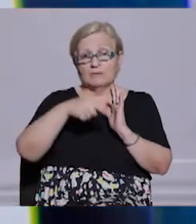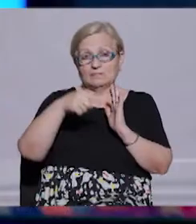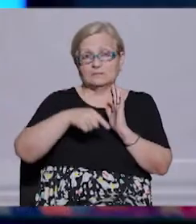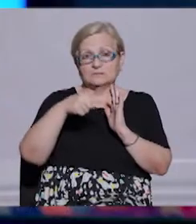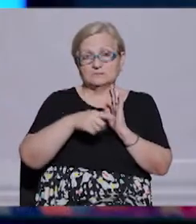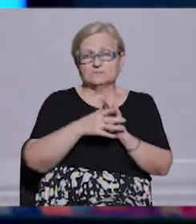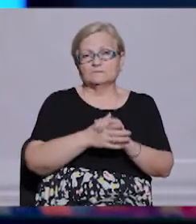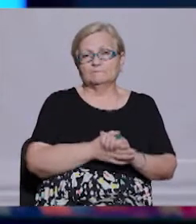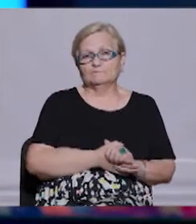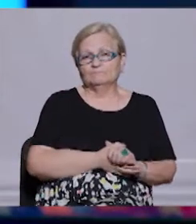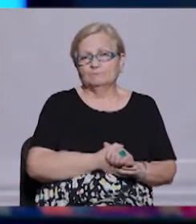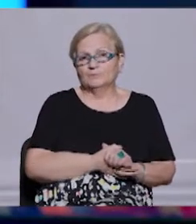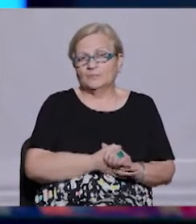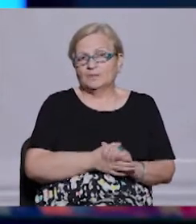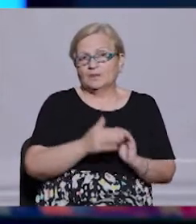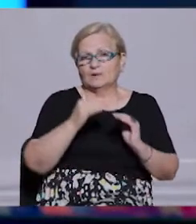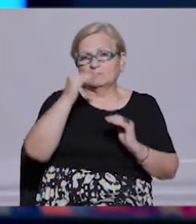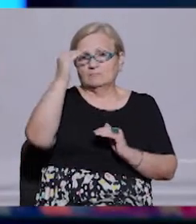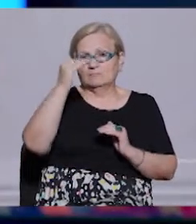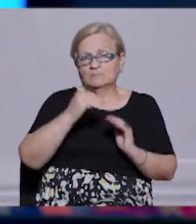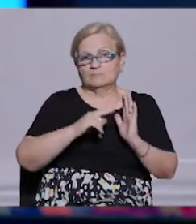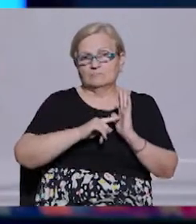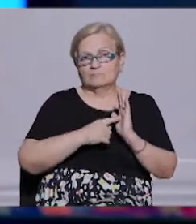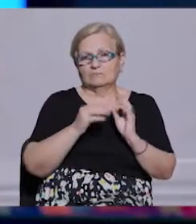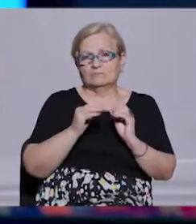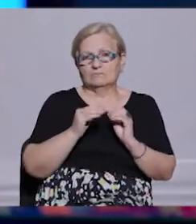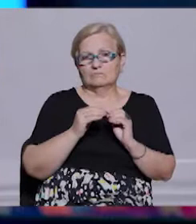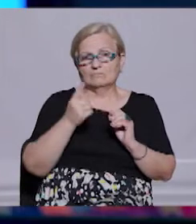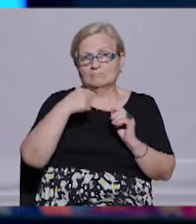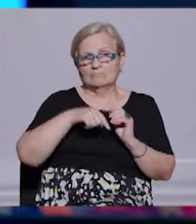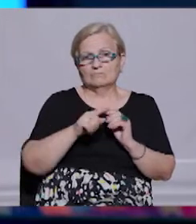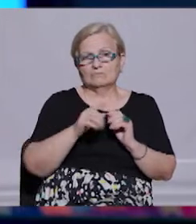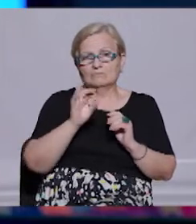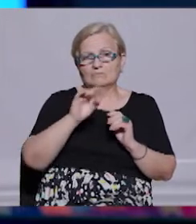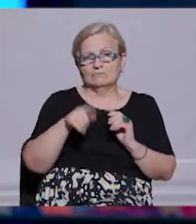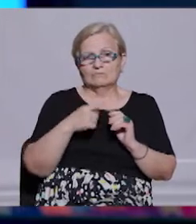მიათასედი, ხომ ესეა? ანუ წილადის მრიცხვი და მნიშვნელი გავამრავლოთ 10-ზე და შეგვიძლია წარმოვადგინოთ